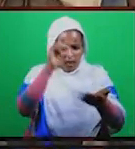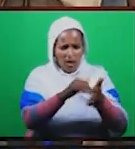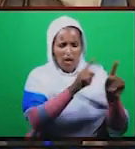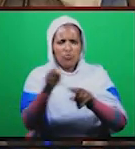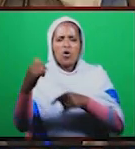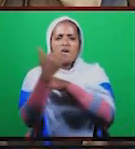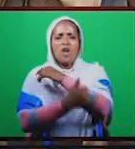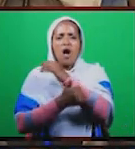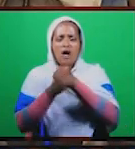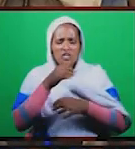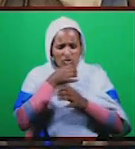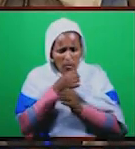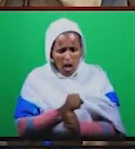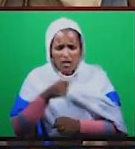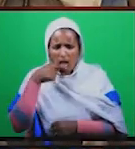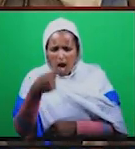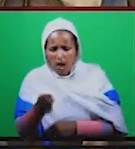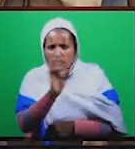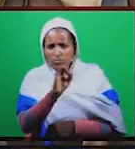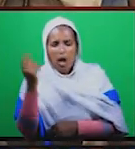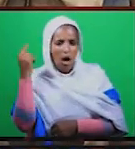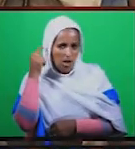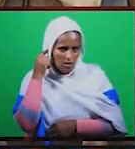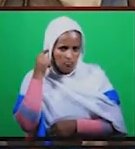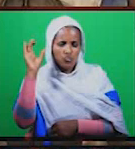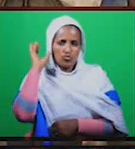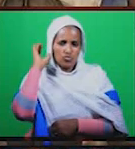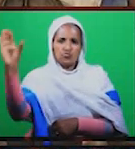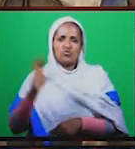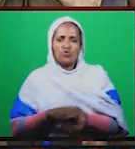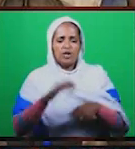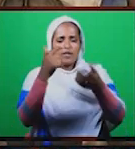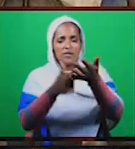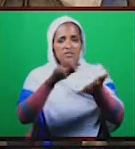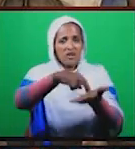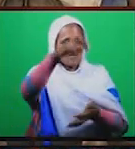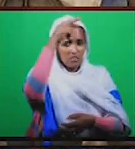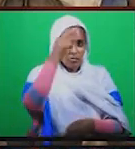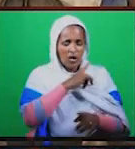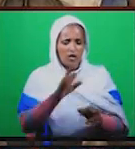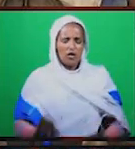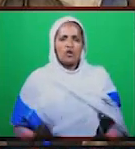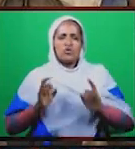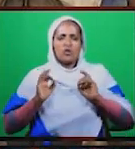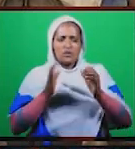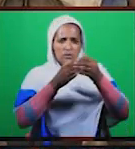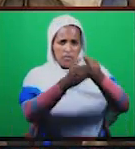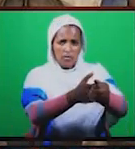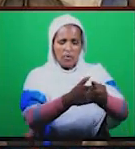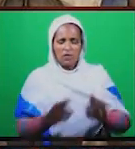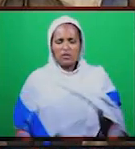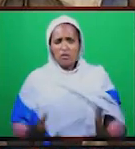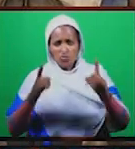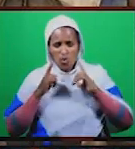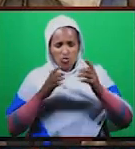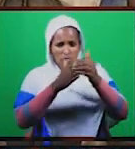ምሁራን የሚሉትን በጥንቃቄ አዳምጡ፣ ያንን ስሙ። እንደገና ደግሞ የሀገር ሽማግሌዎችን የሚሉትን አዳምጡ፣